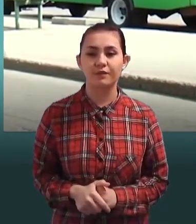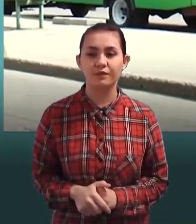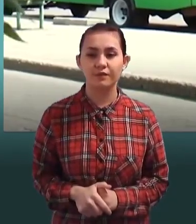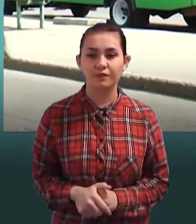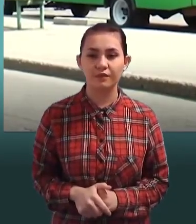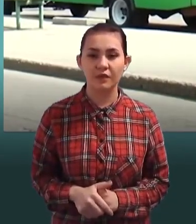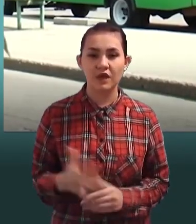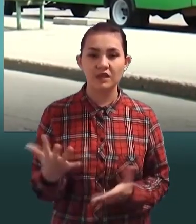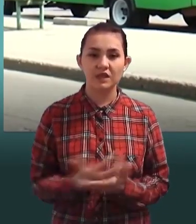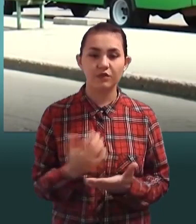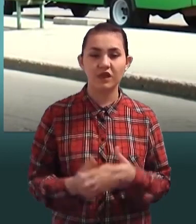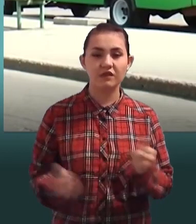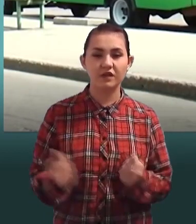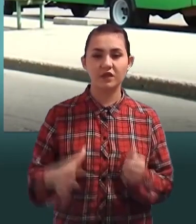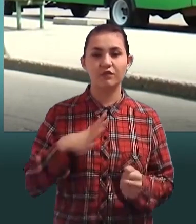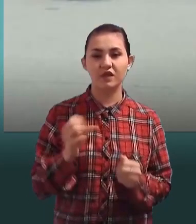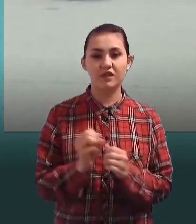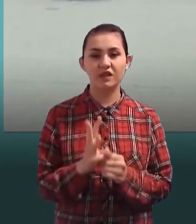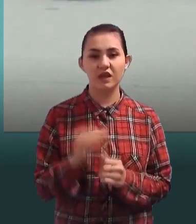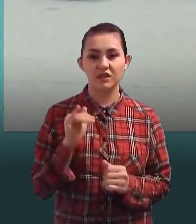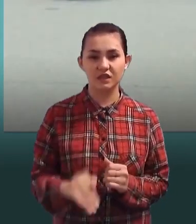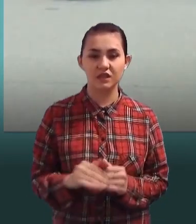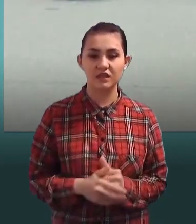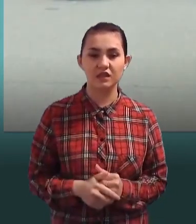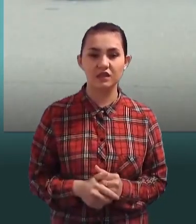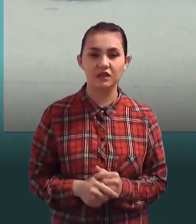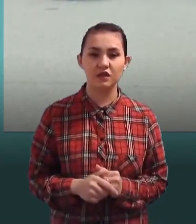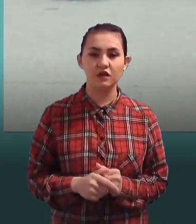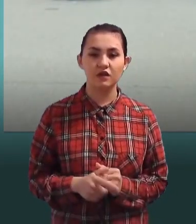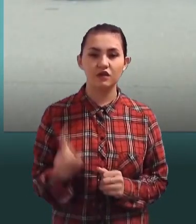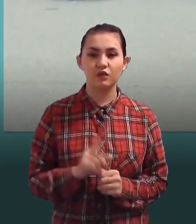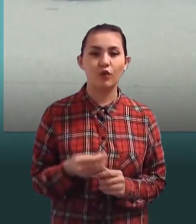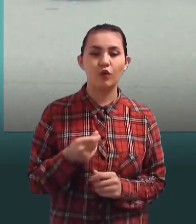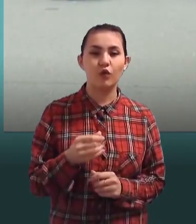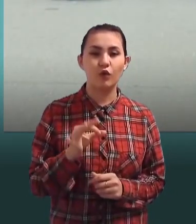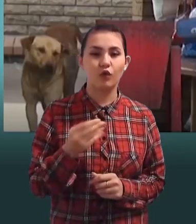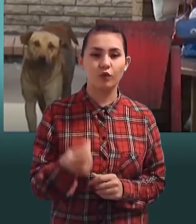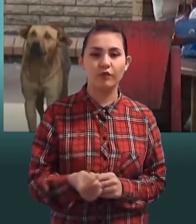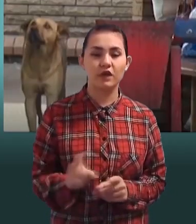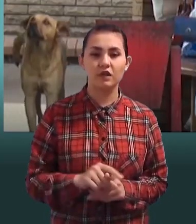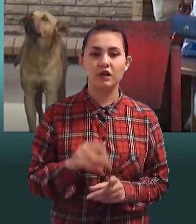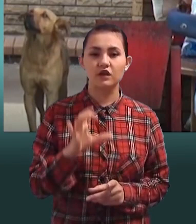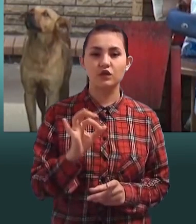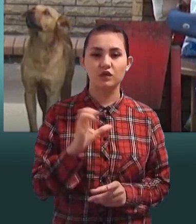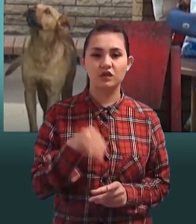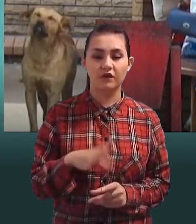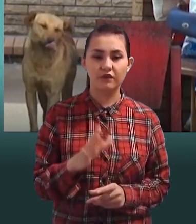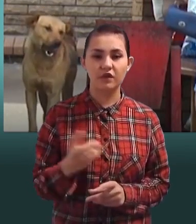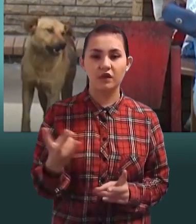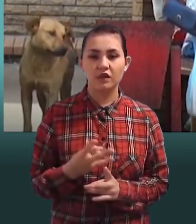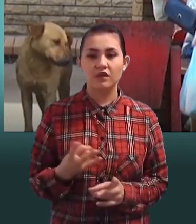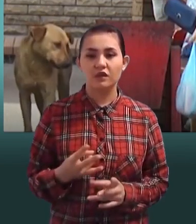була 13 тисяч, щоб мог покупатися новий подвижний состав, то тариф може бути не менше